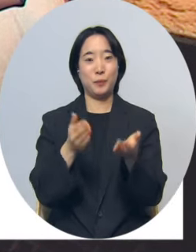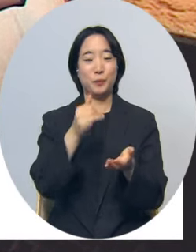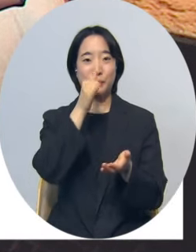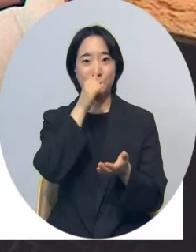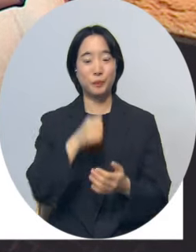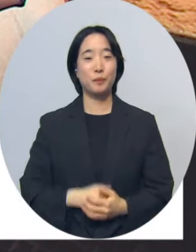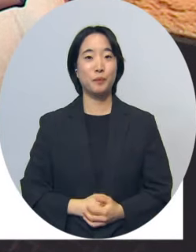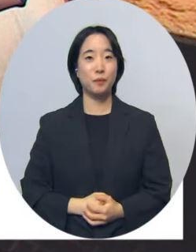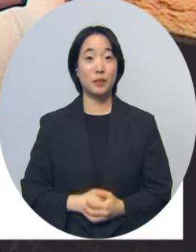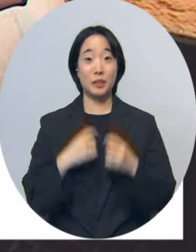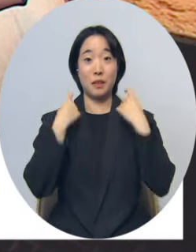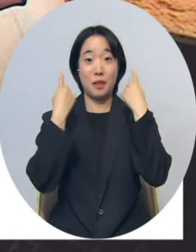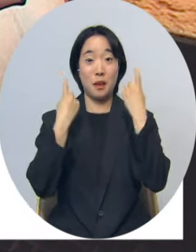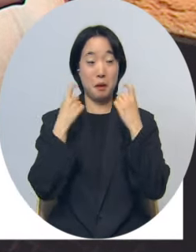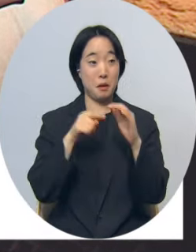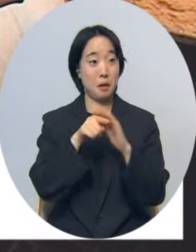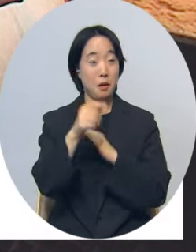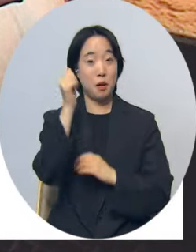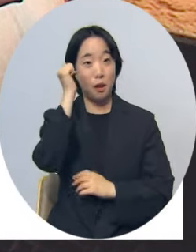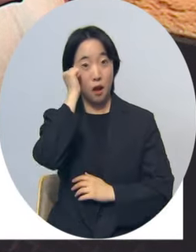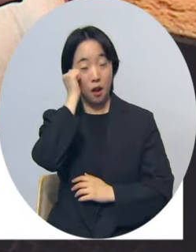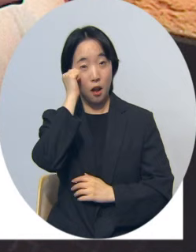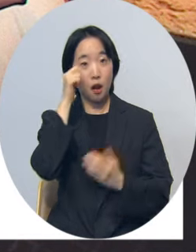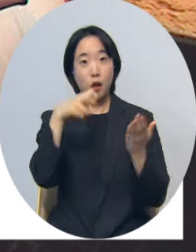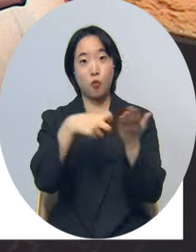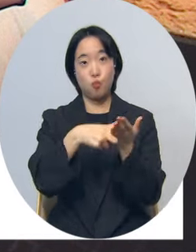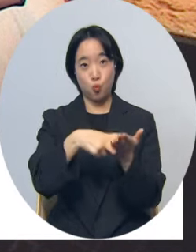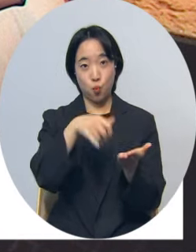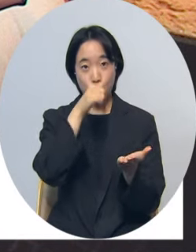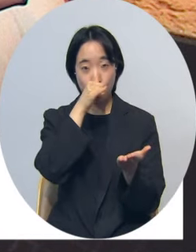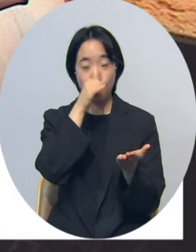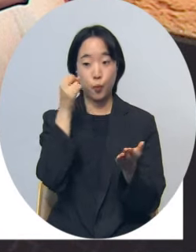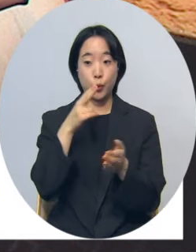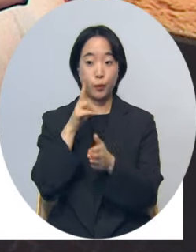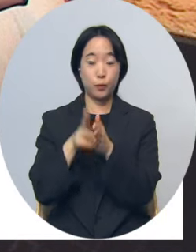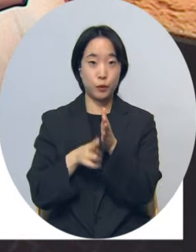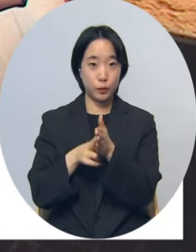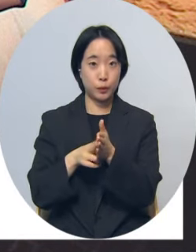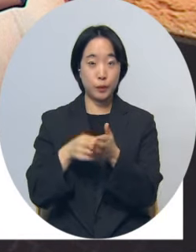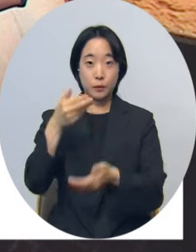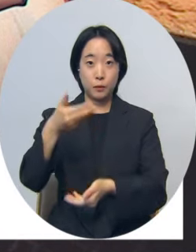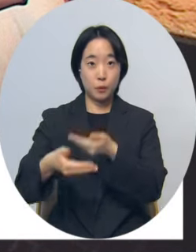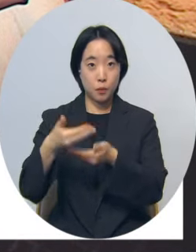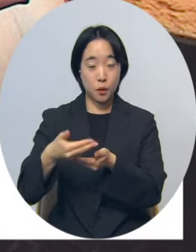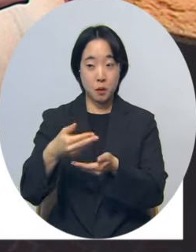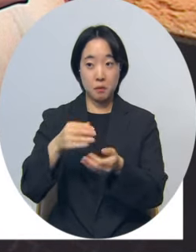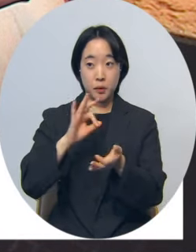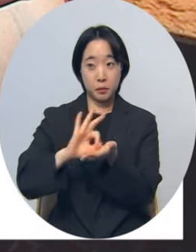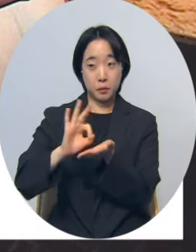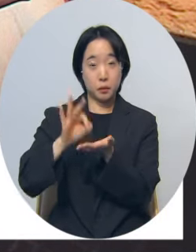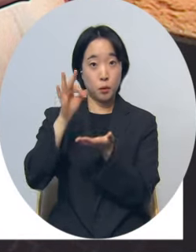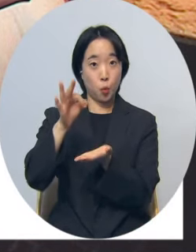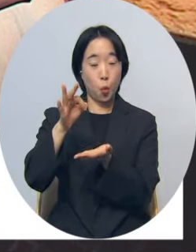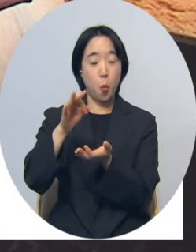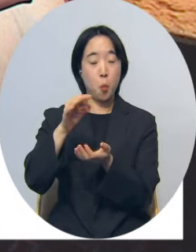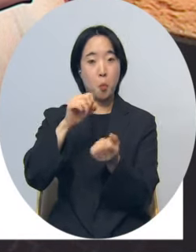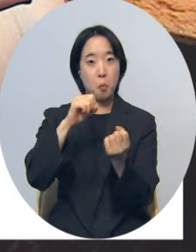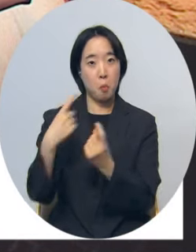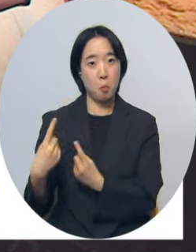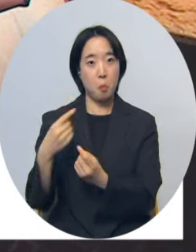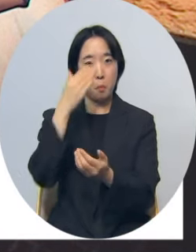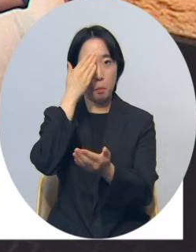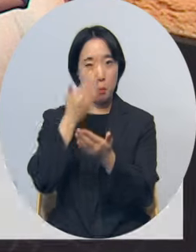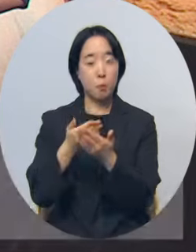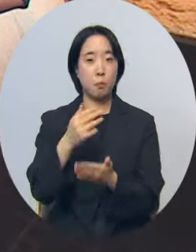50만 장을 배포하고 고속철도 요금 할인은 물론 각종 도로 이용료와 주차비도 면제합니다. 이 소식은 윤현석